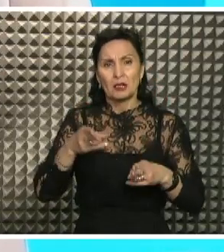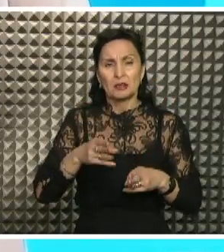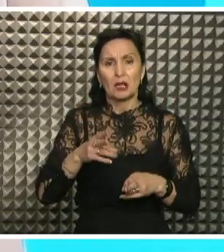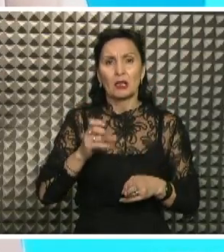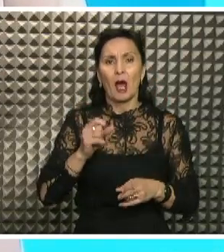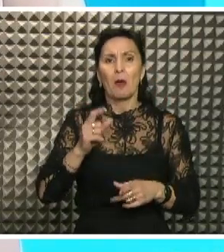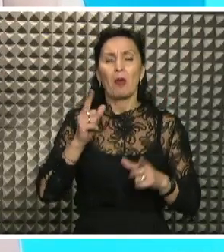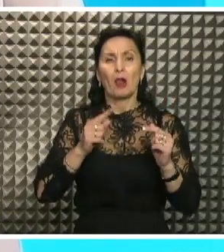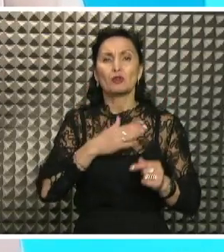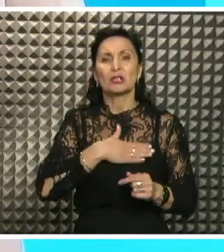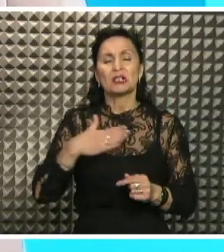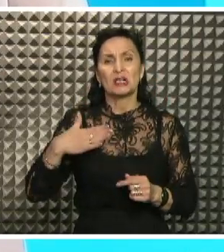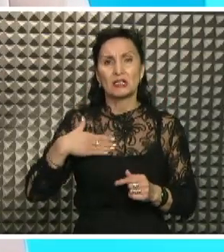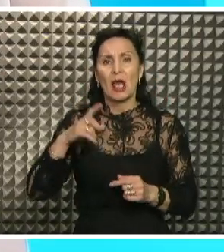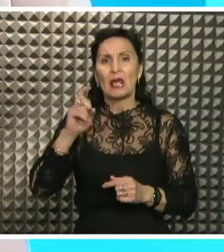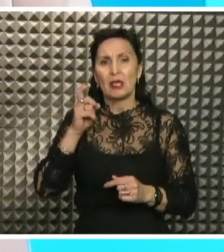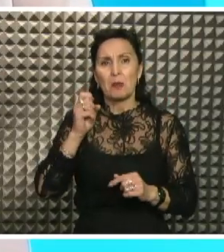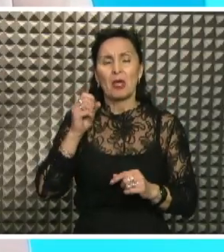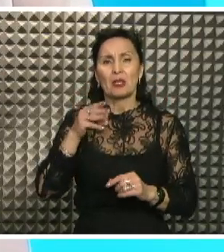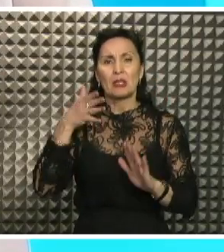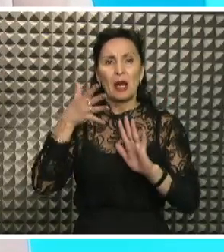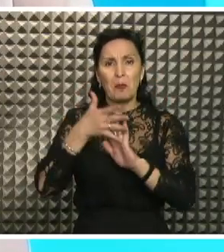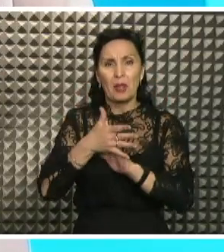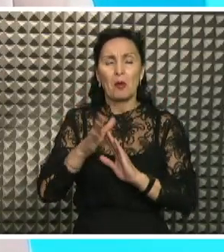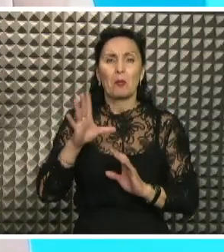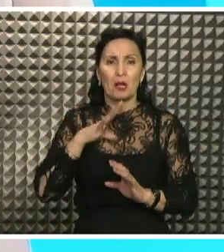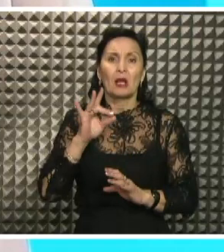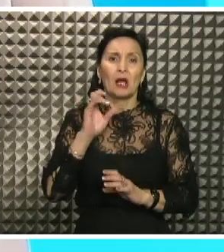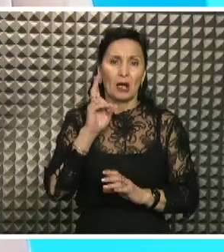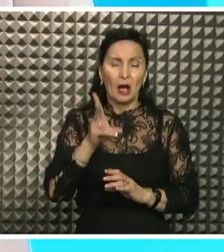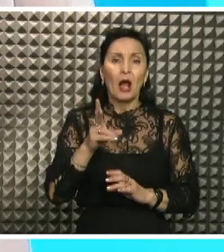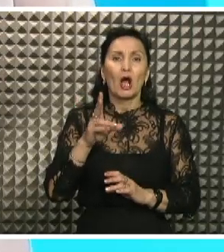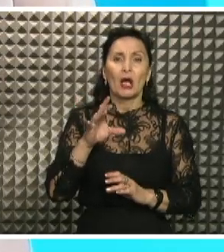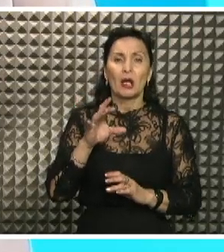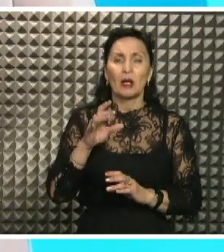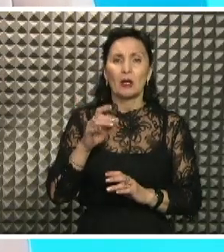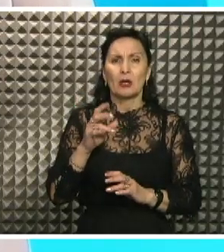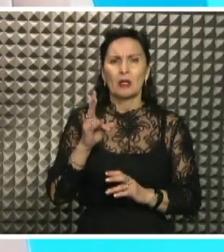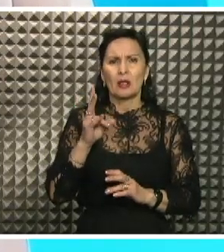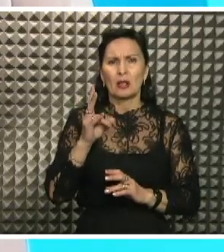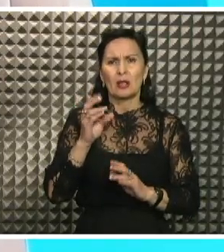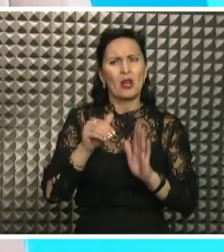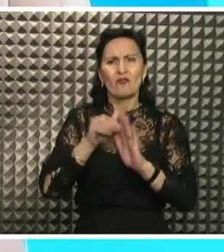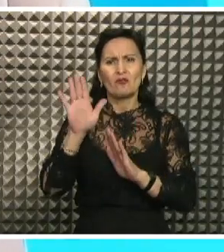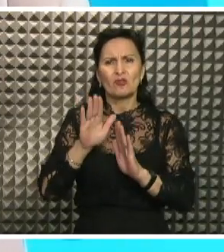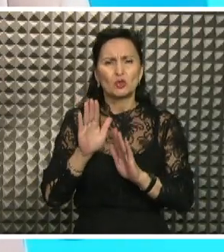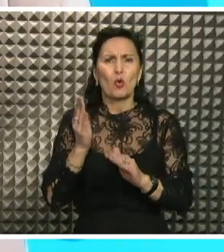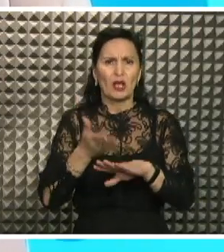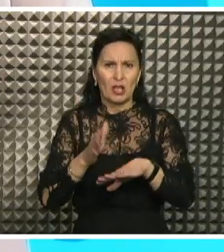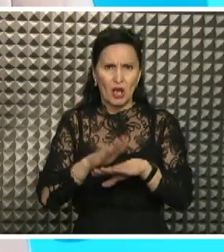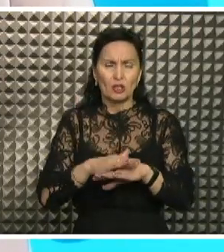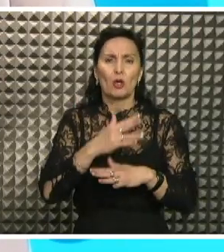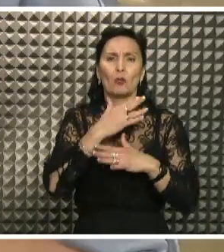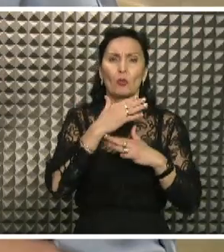молочной железе, химиотерапия была, онкология была. Ну, невысокой стадии еще,